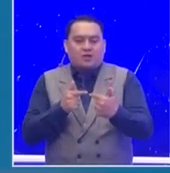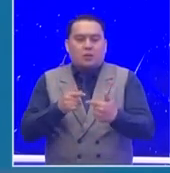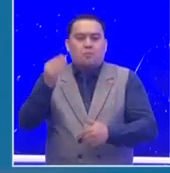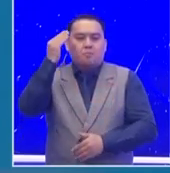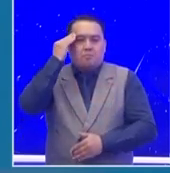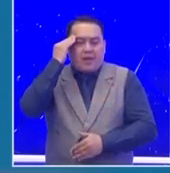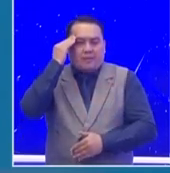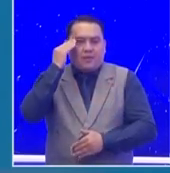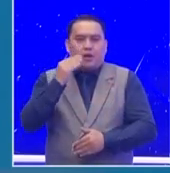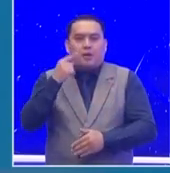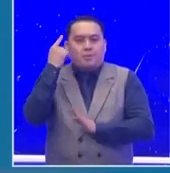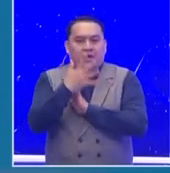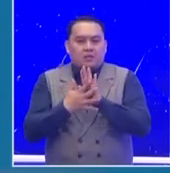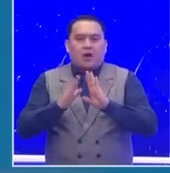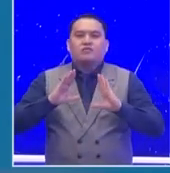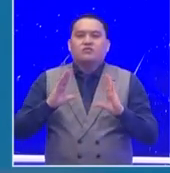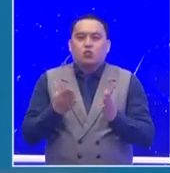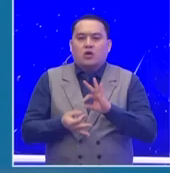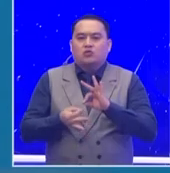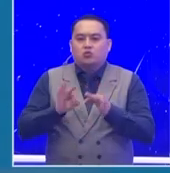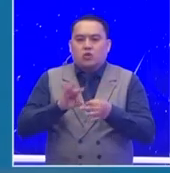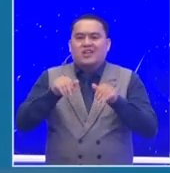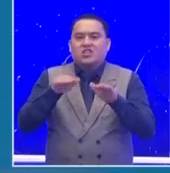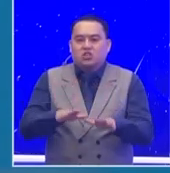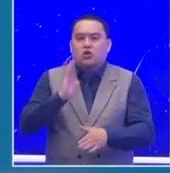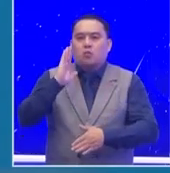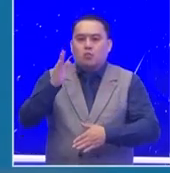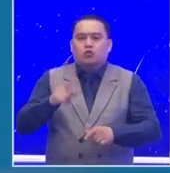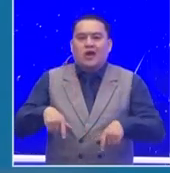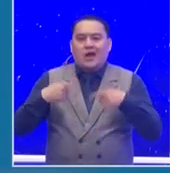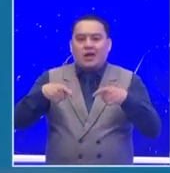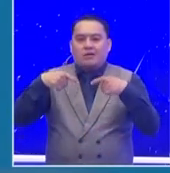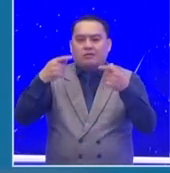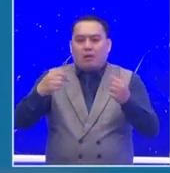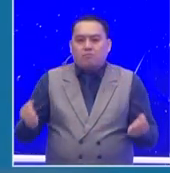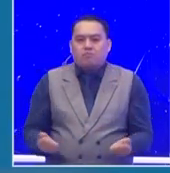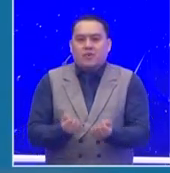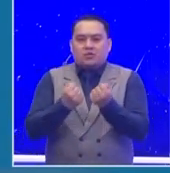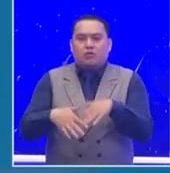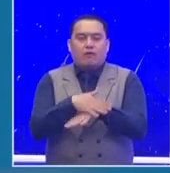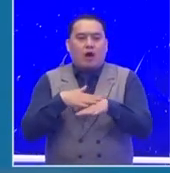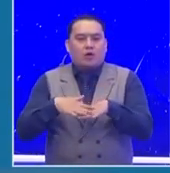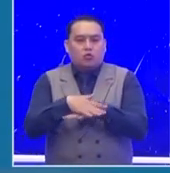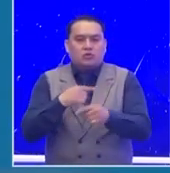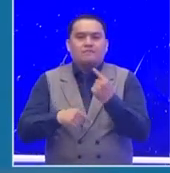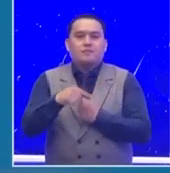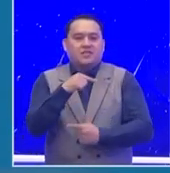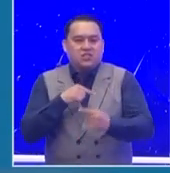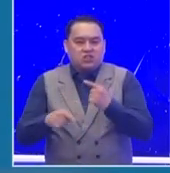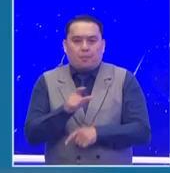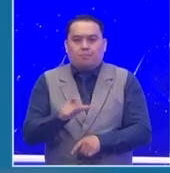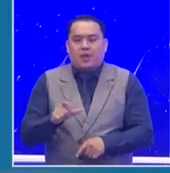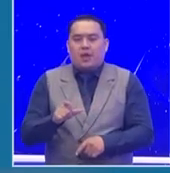Понимая остроту ситуации, мною принято решение о дальнейших шагах по поддержке граждан и бизнеса.